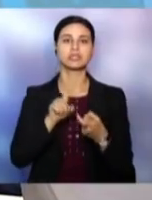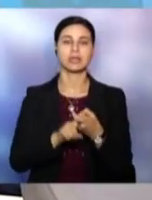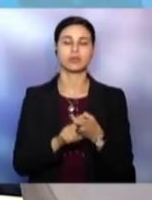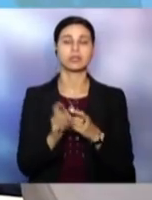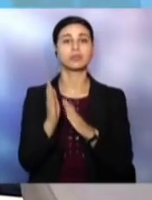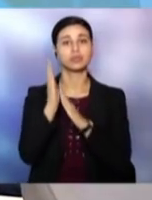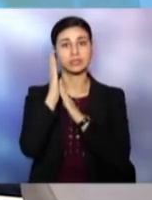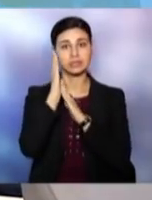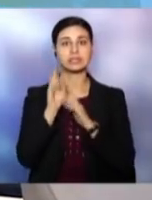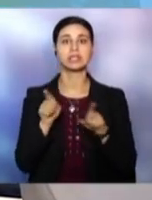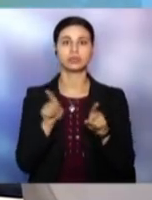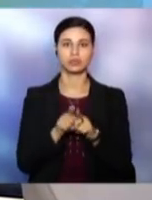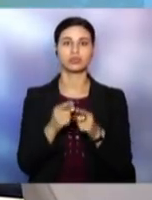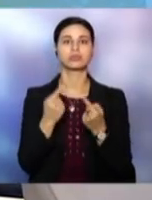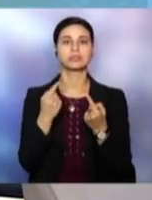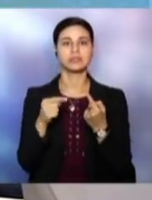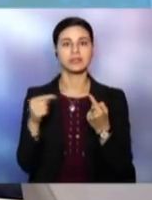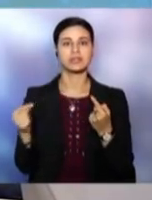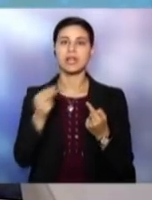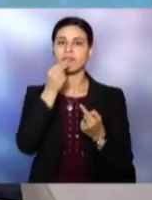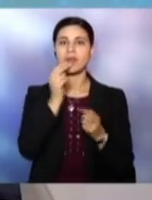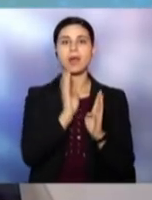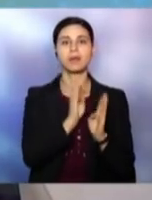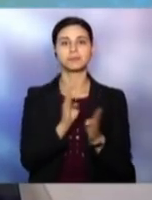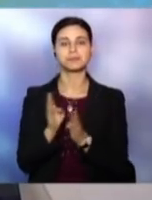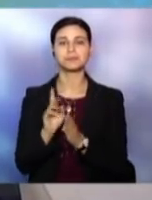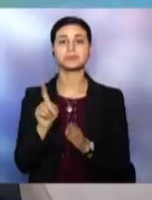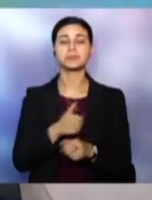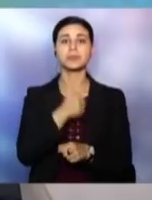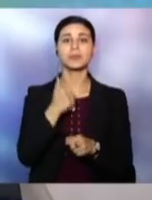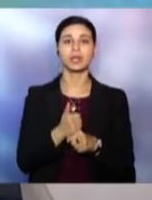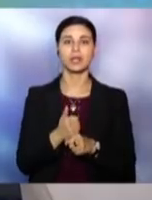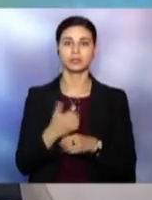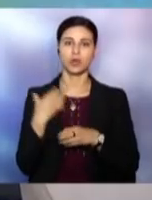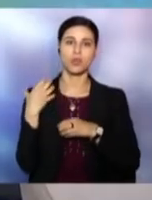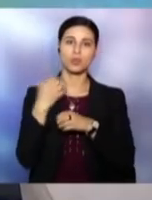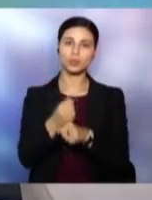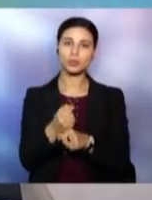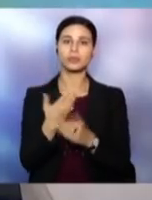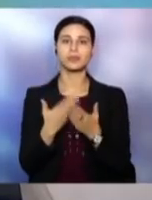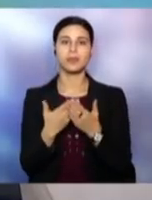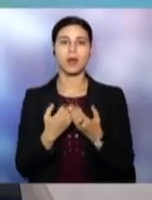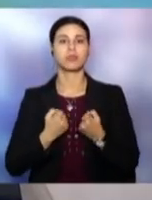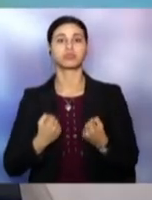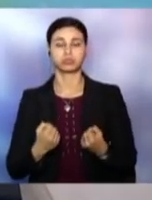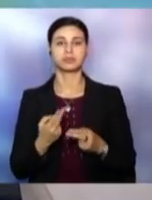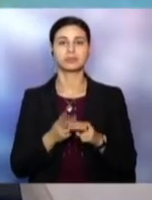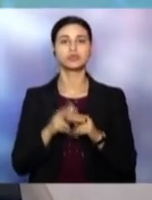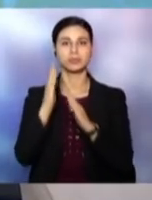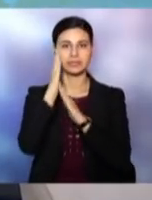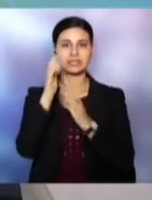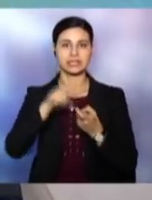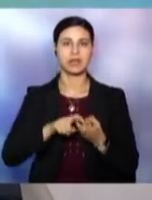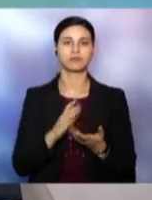გარდა ამისა, კვებითი ჩვევები, კვებითი ქცევები და რაც მთავარია, წონის სტაბილურობა ბევრად არის დამოკიდებული ძილზე.